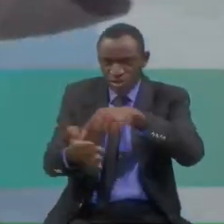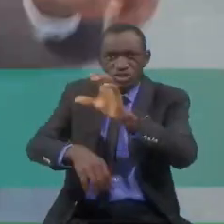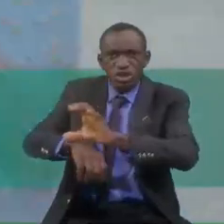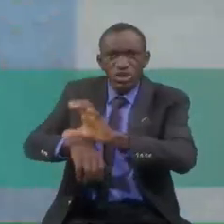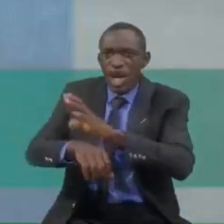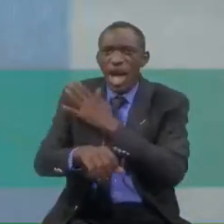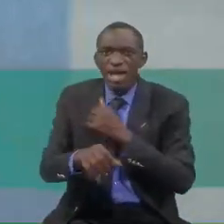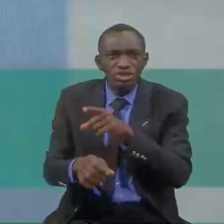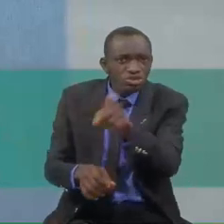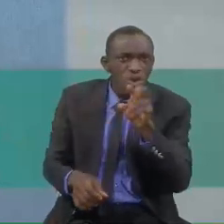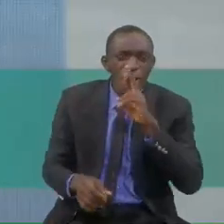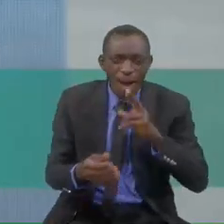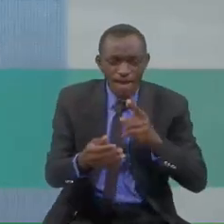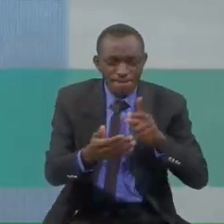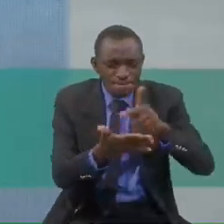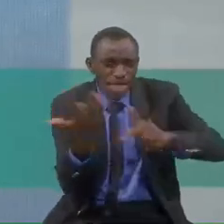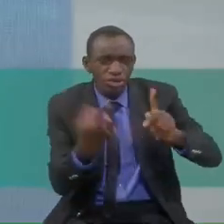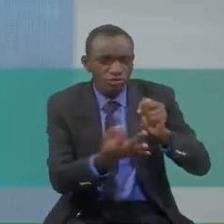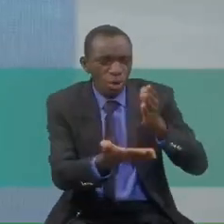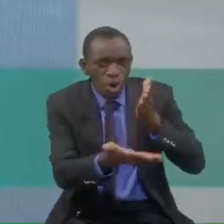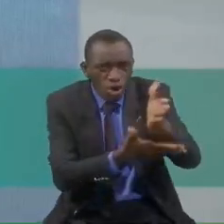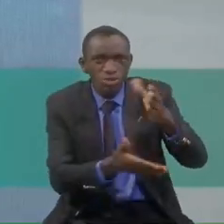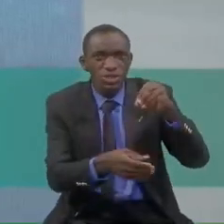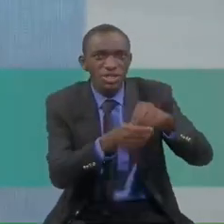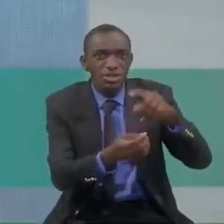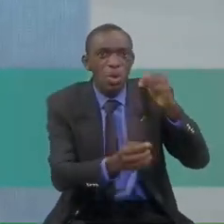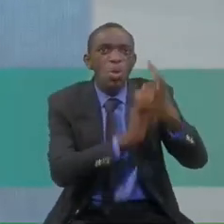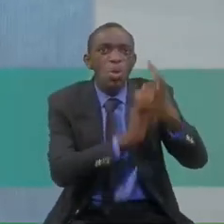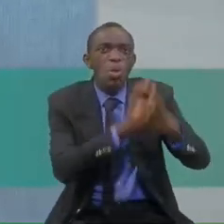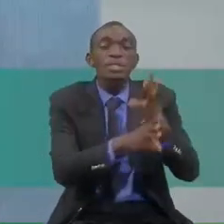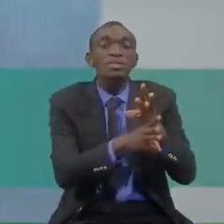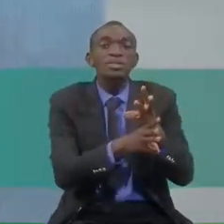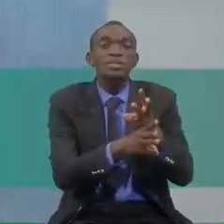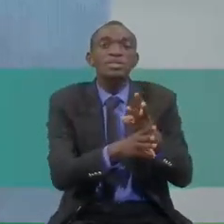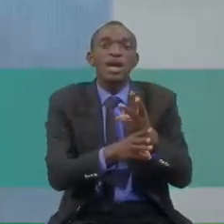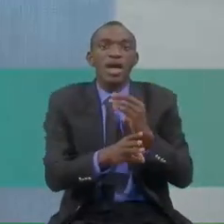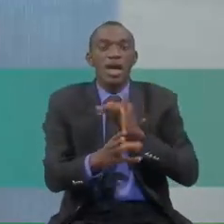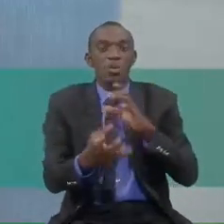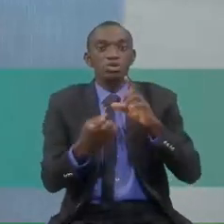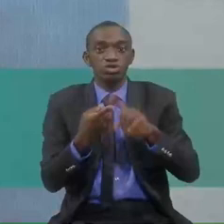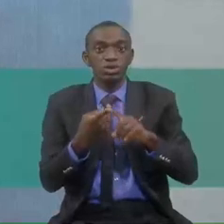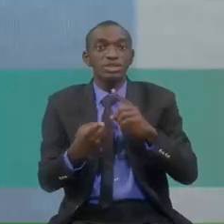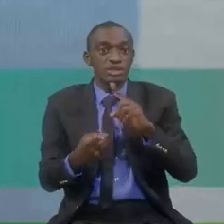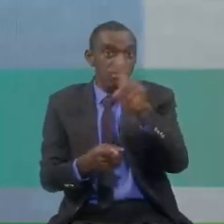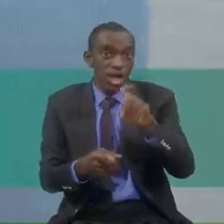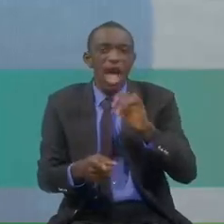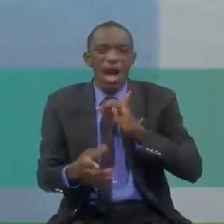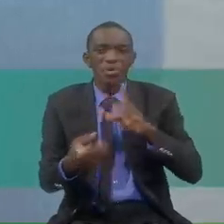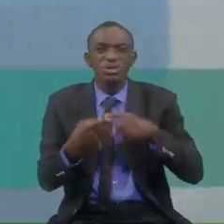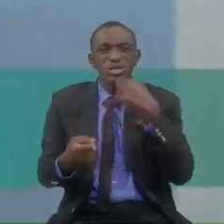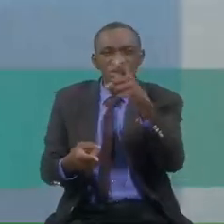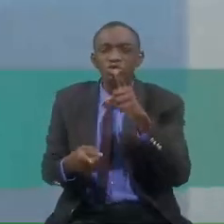fais partie de la corruption dans le monde, je voudrais te dire que tu n'es pas né de